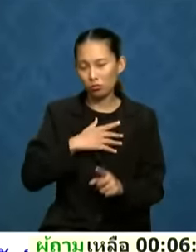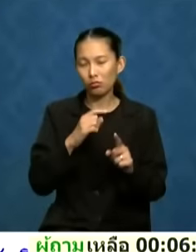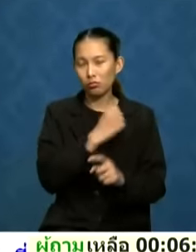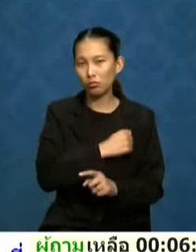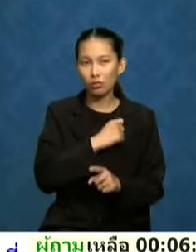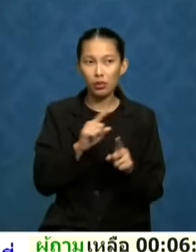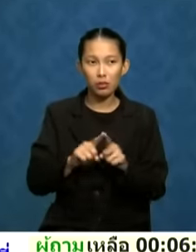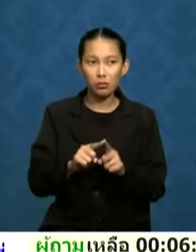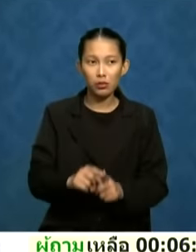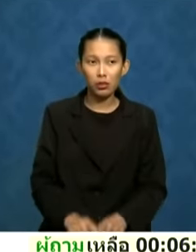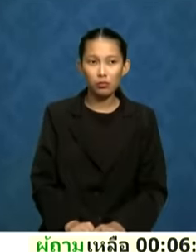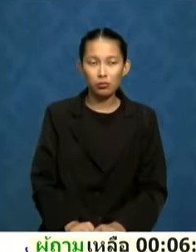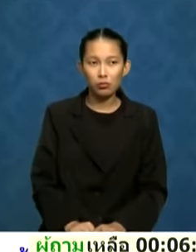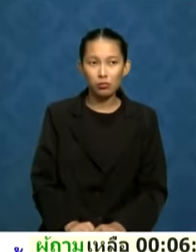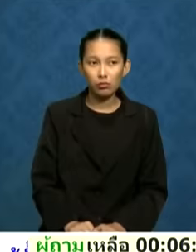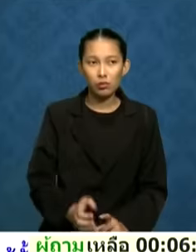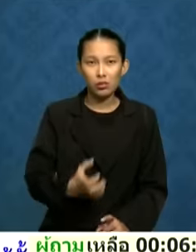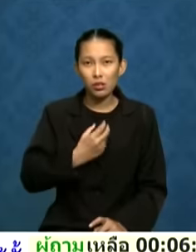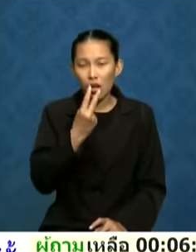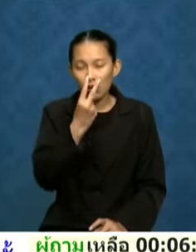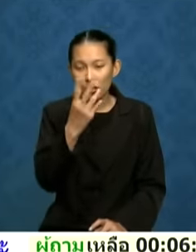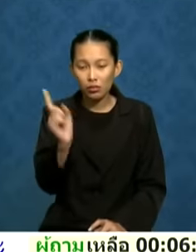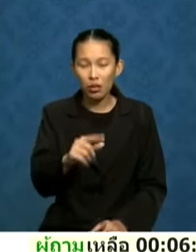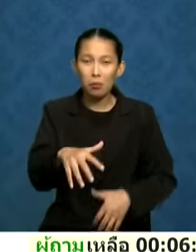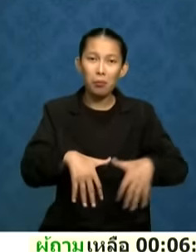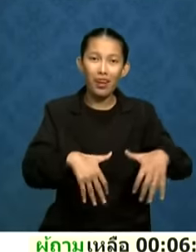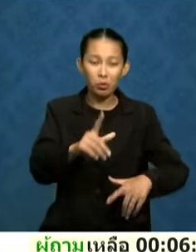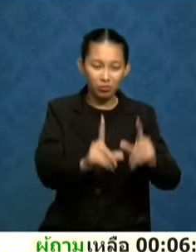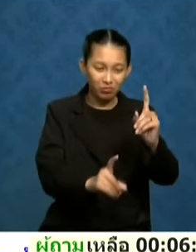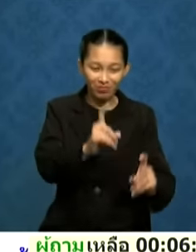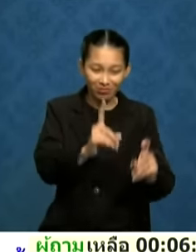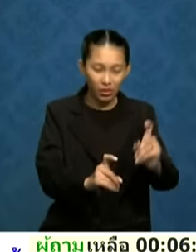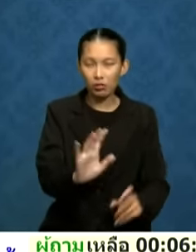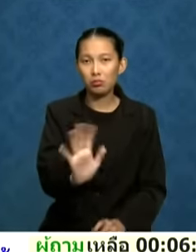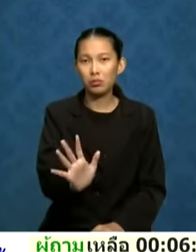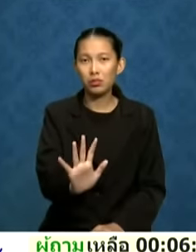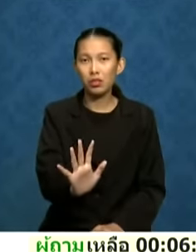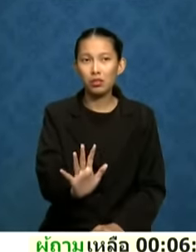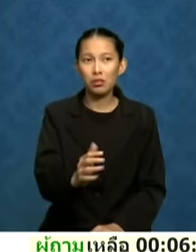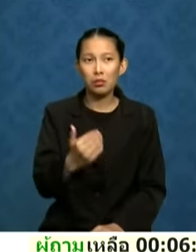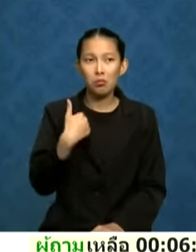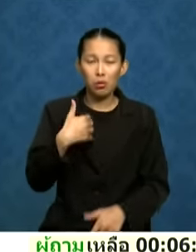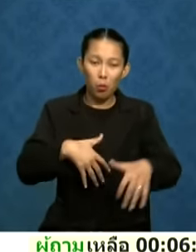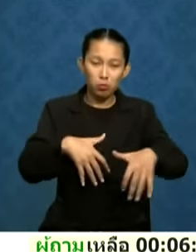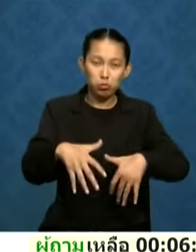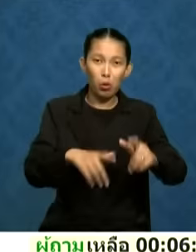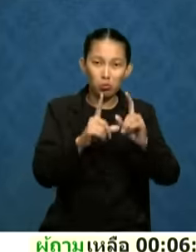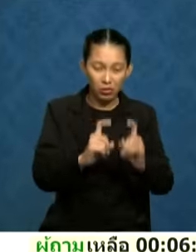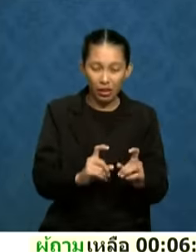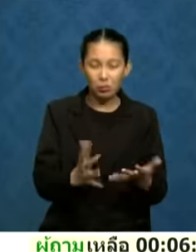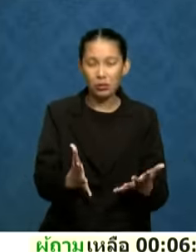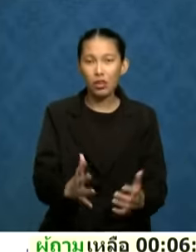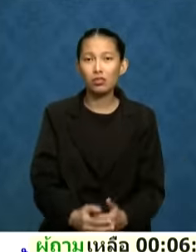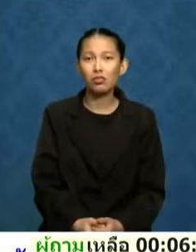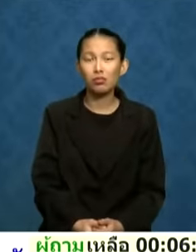เราทุคนไม่มีใครอยากเห็นเหตุการณที่มีประชาชนตายมากขนาดนี้มีผู้ชุมนุมตายอยู่มากขนาด